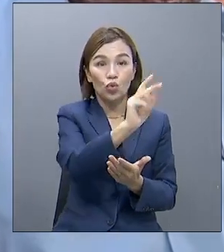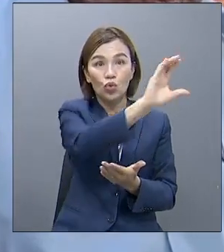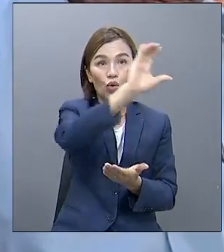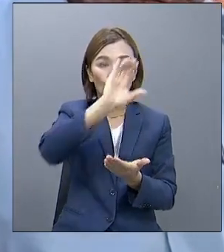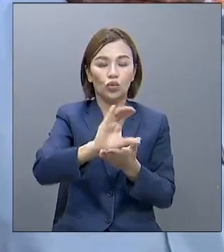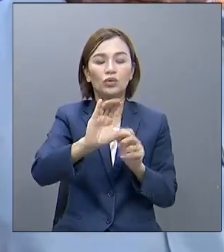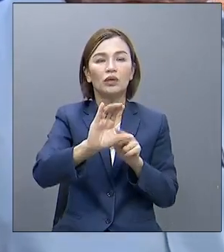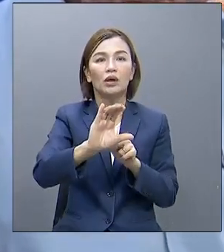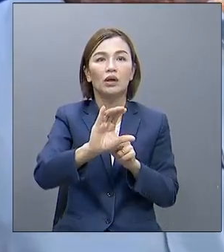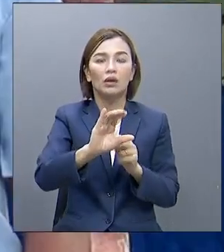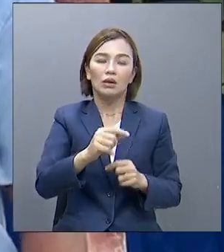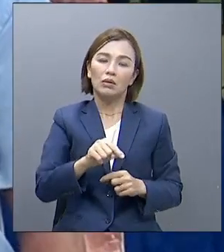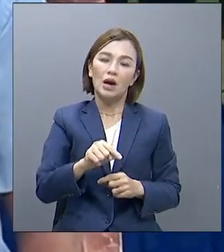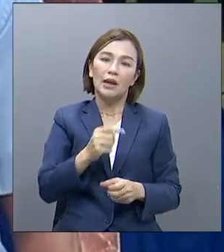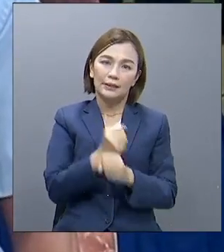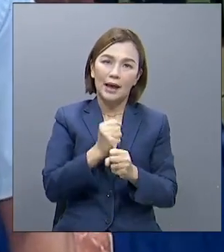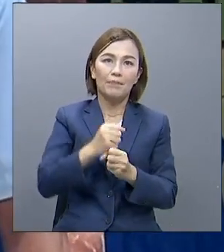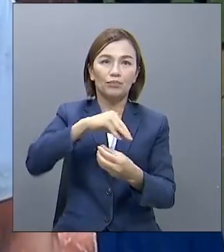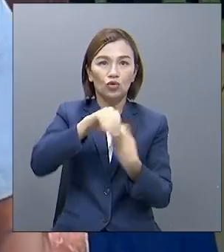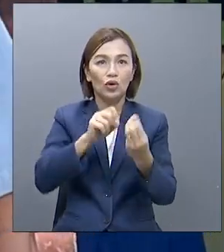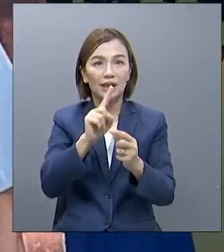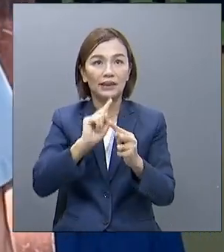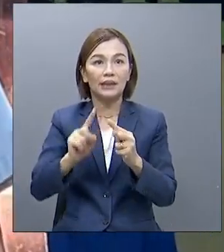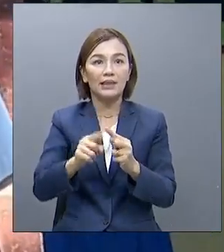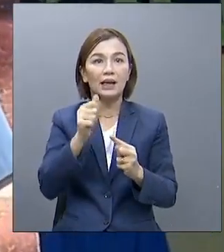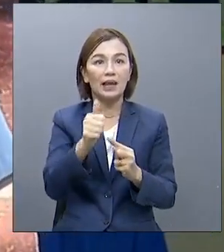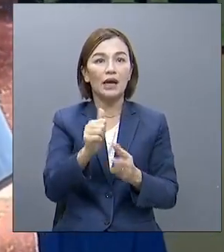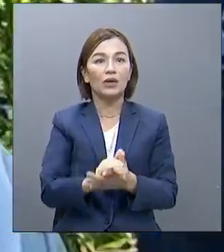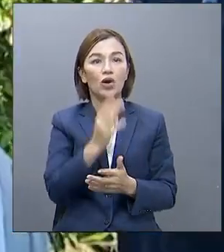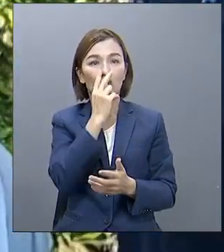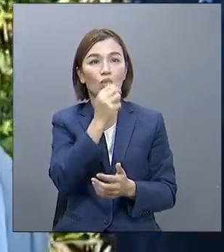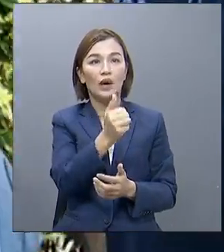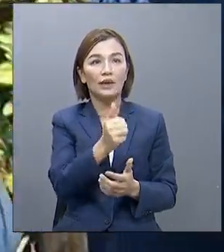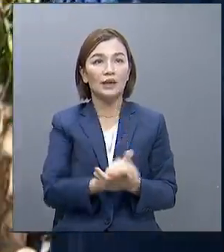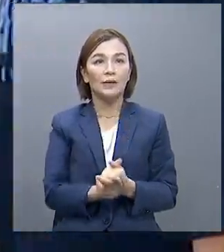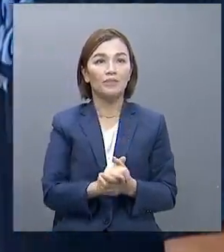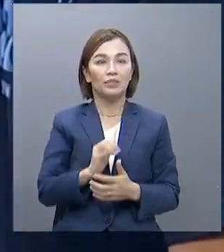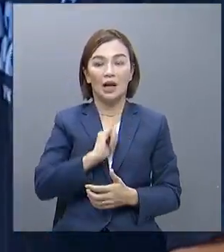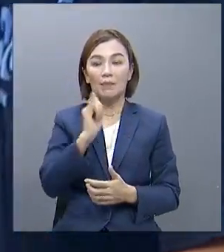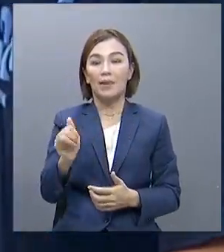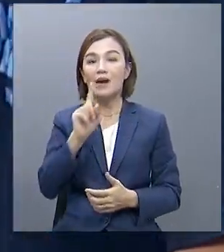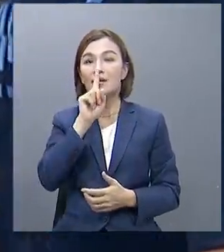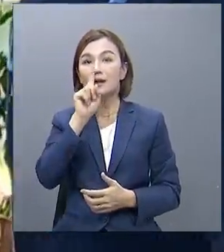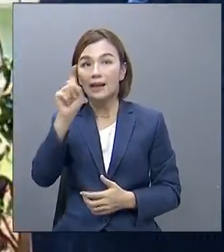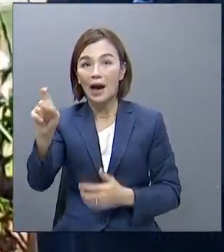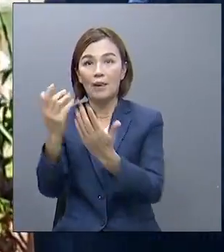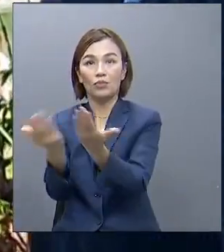มก็มองว่าดีนะ ท่านอัยการลงพื้นที่ไปค่ะก็ไปสอบถามถึงสภาพความเป็นอยู่ของครอ